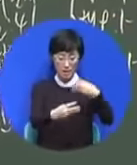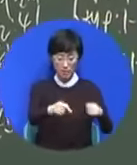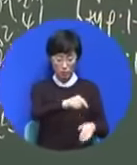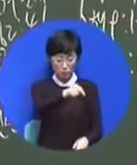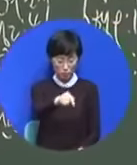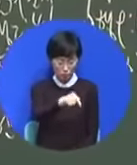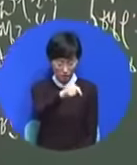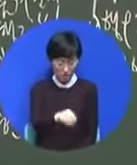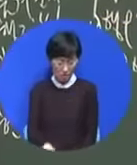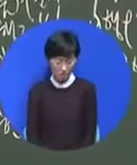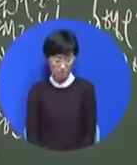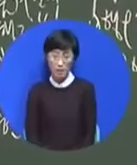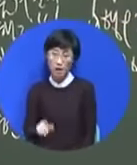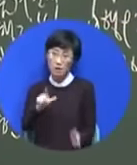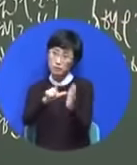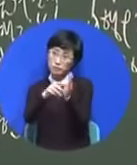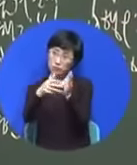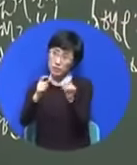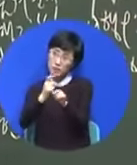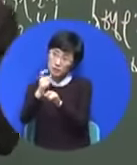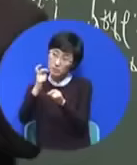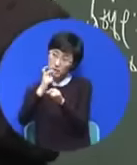정치인들 일어나게 될